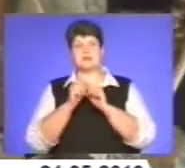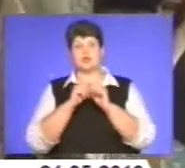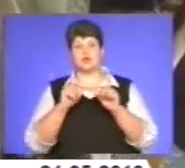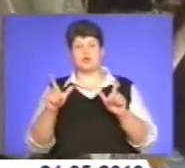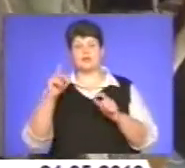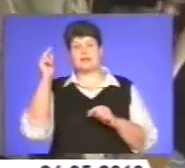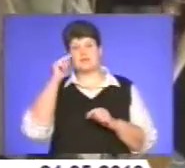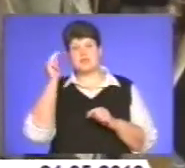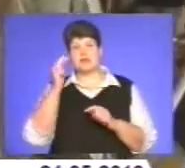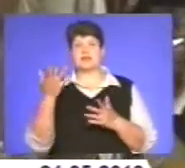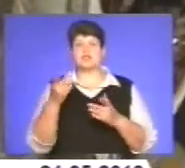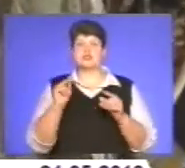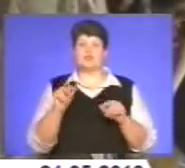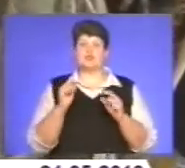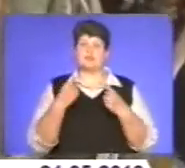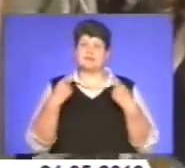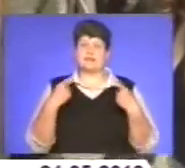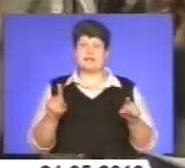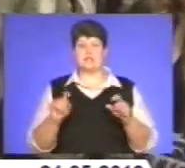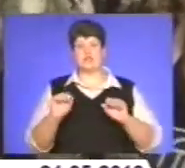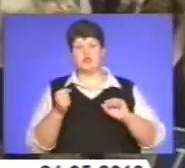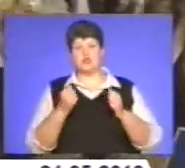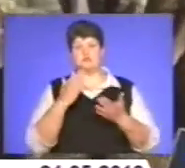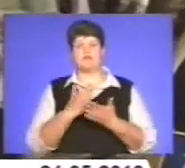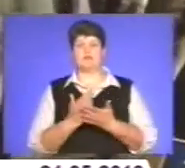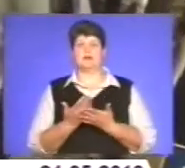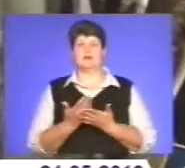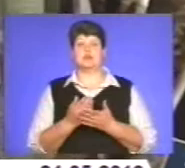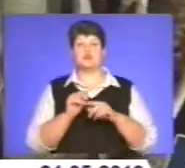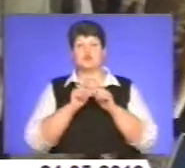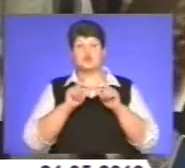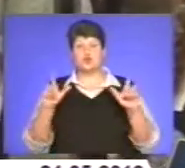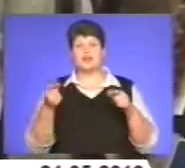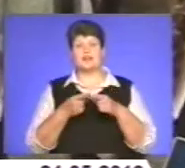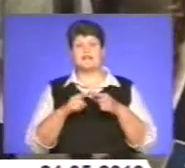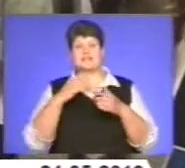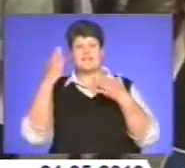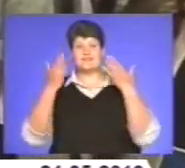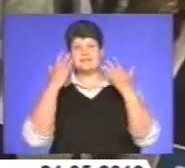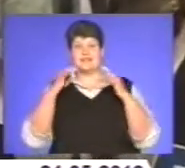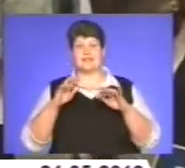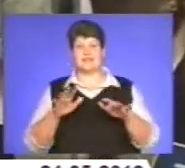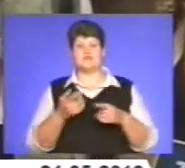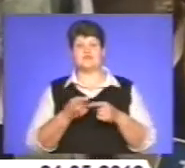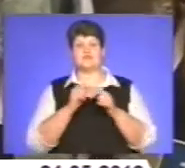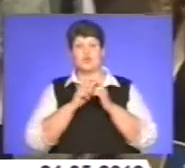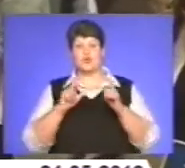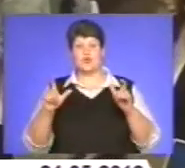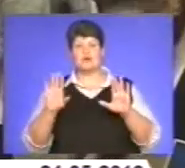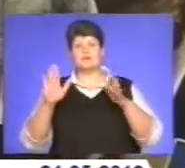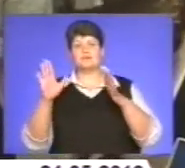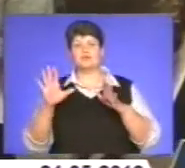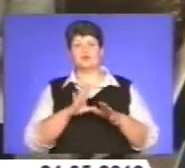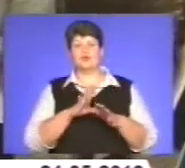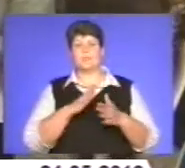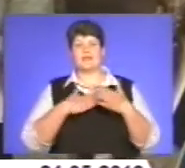навчальний процес, чи може щось інше? Ви друзів маєте? Школа – це взагалі весела річ. В школі ставалося дуже